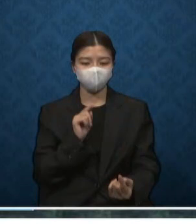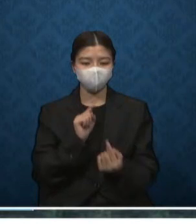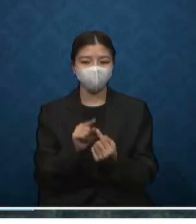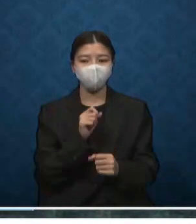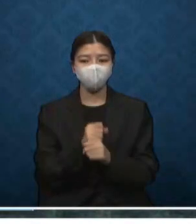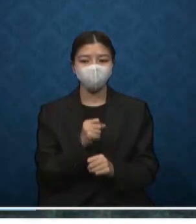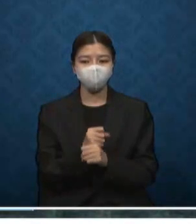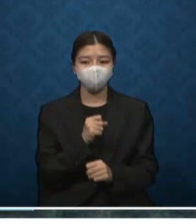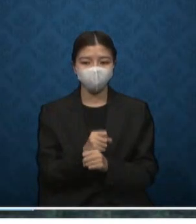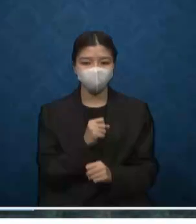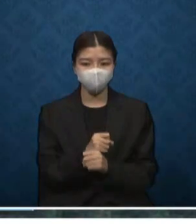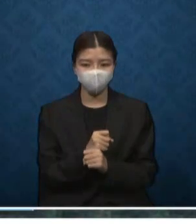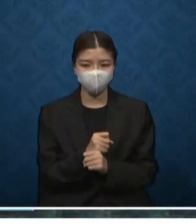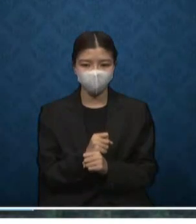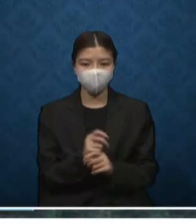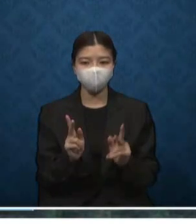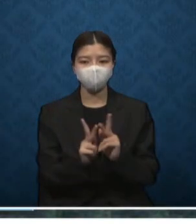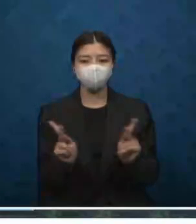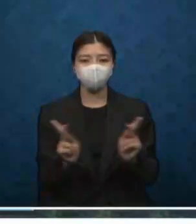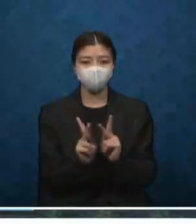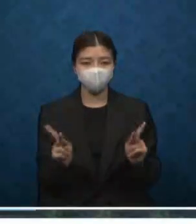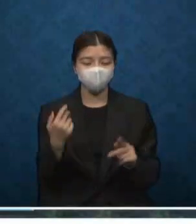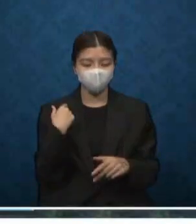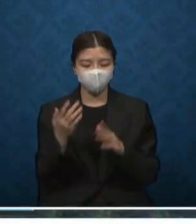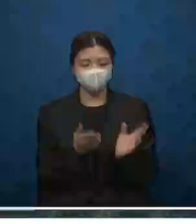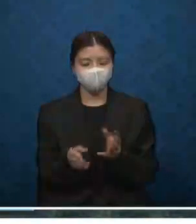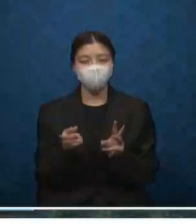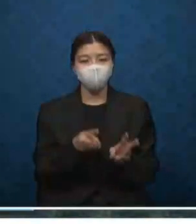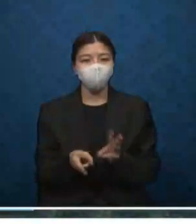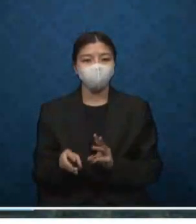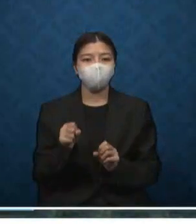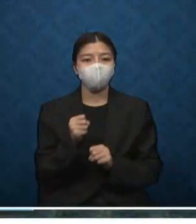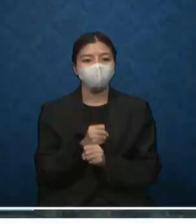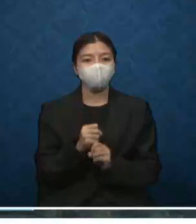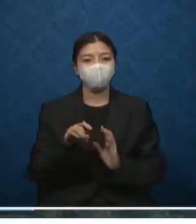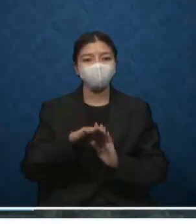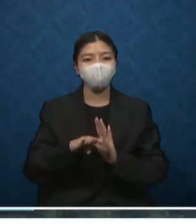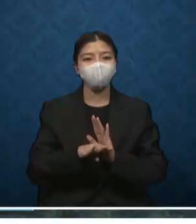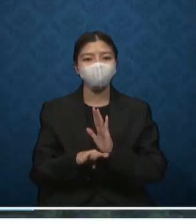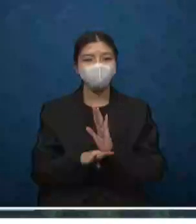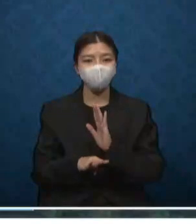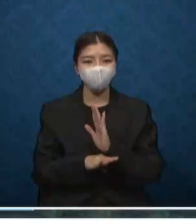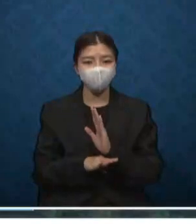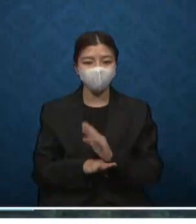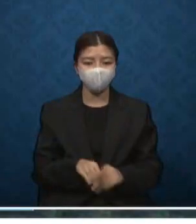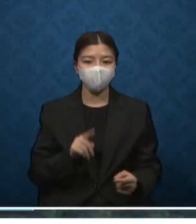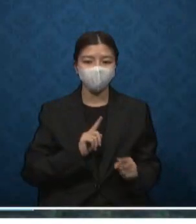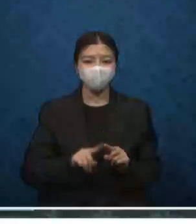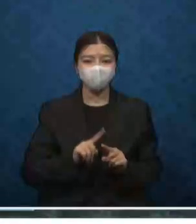านนั้นคณะกรรมการมีกระบวนการมีวิธีการในการทำงานเพื่อที่จะตอบโจ